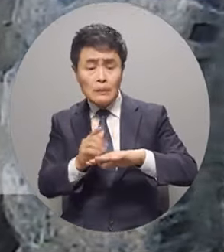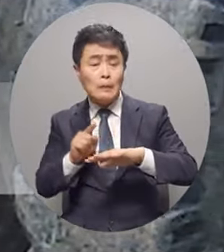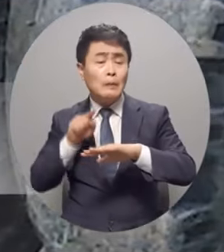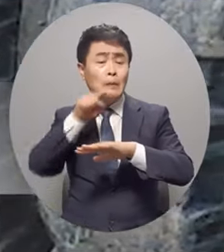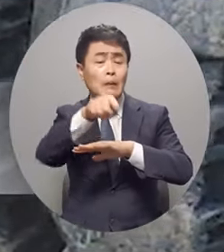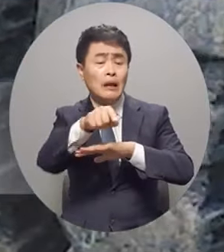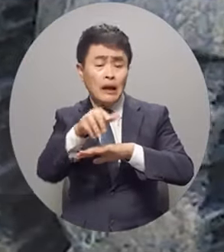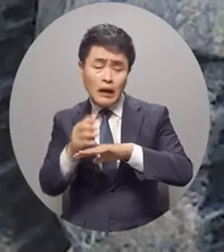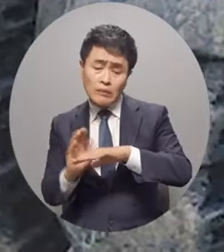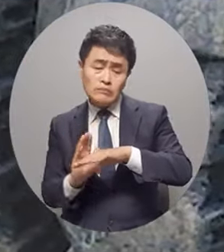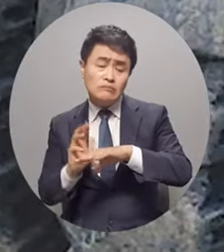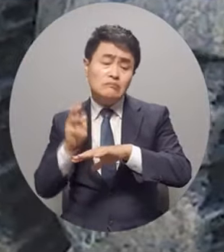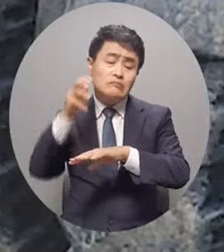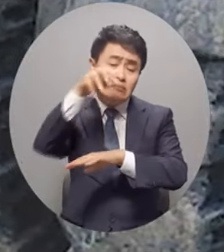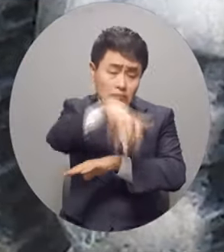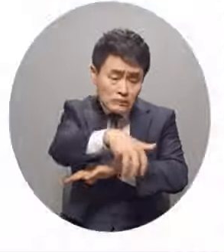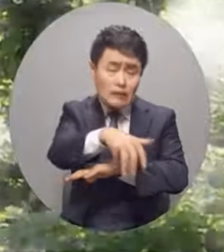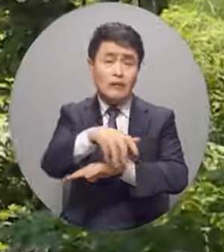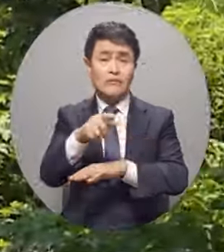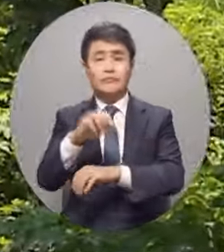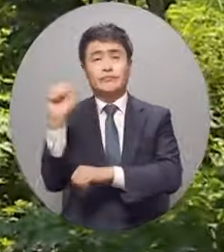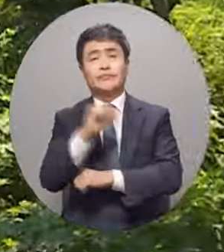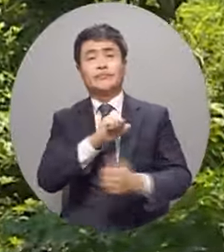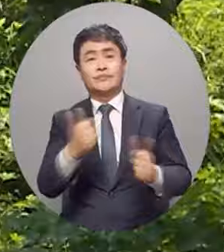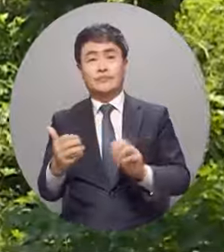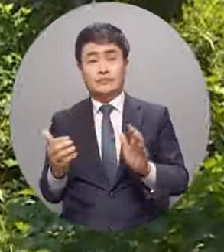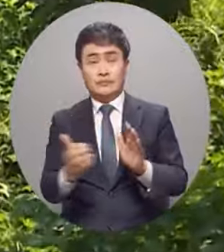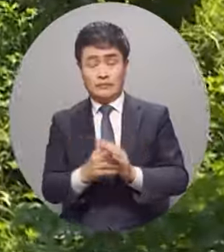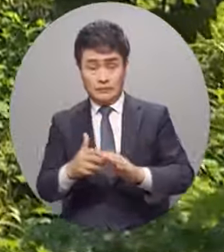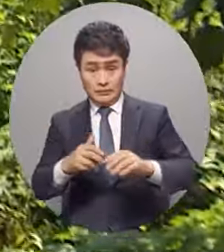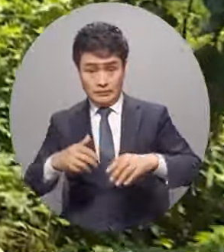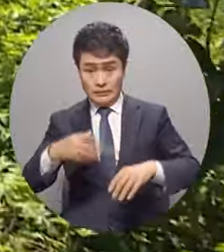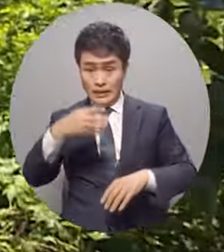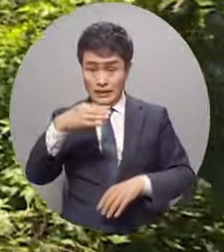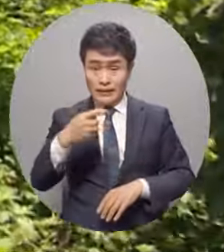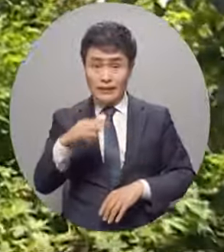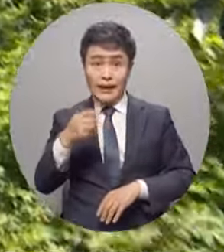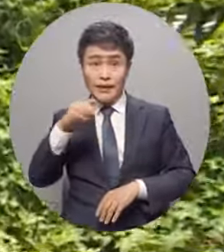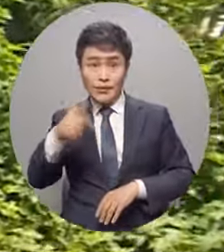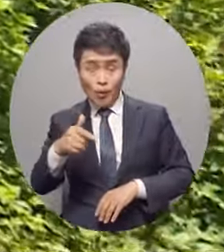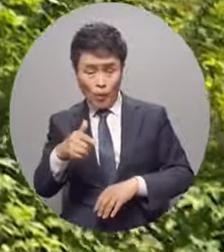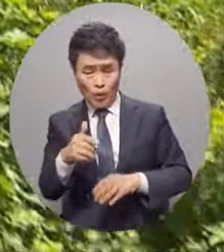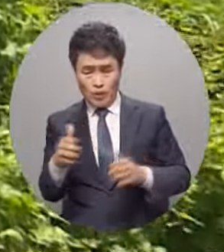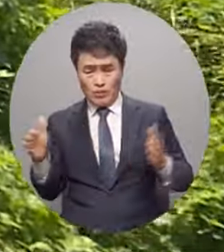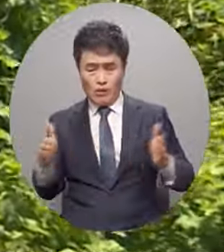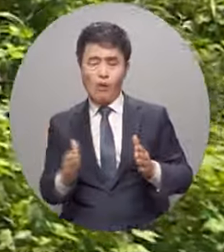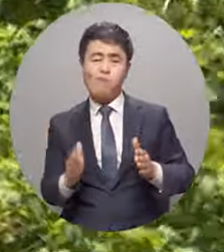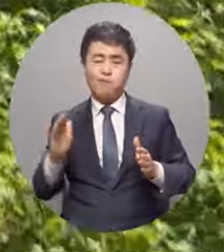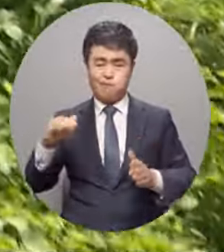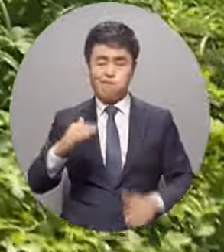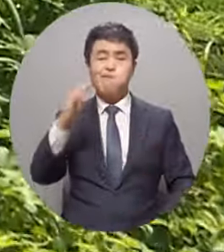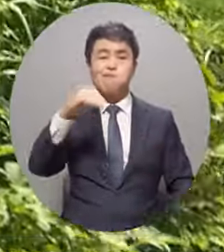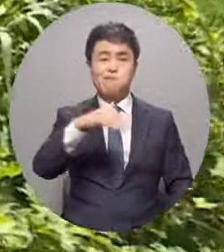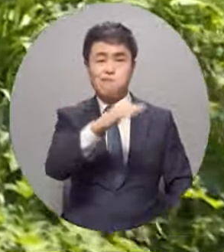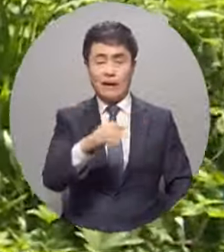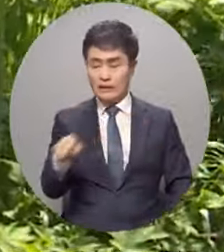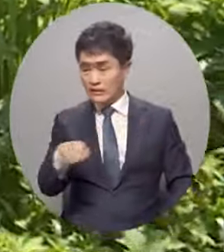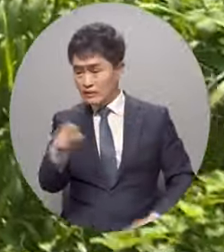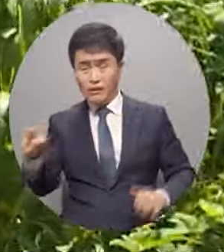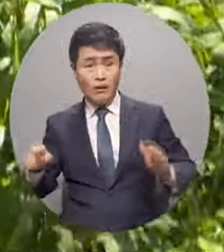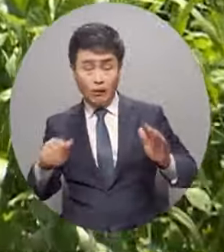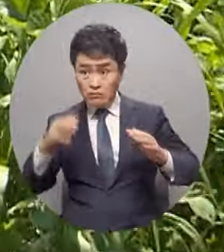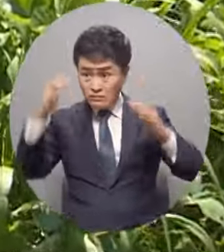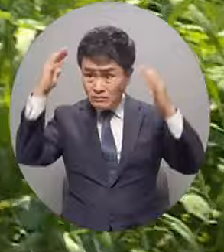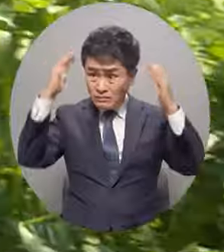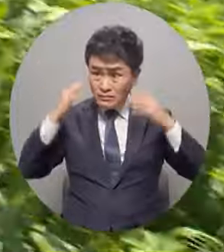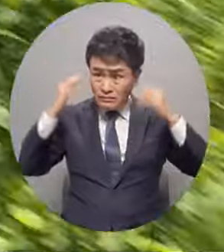떨어지면서 운전자가 숨졌습니다. 트랙터가 뒤집힌 사고 현장입니다. 길이 좁고 구불구불한데다 양 옆으로는 이렇게